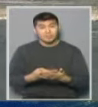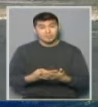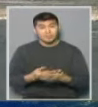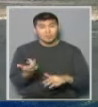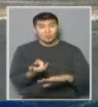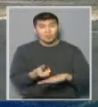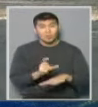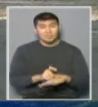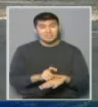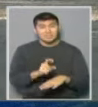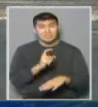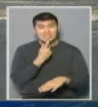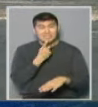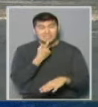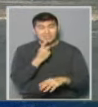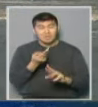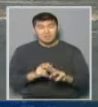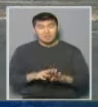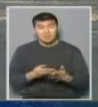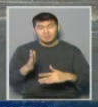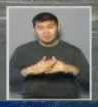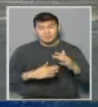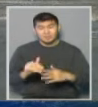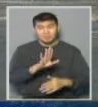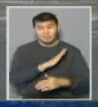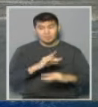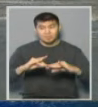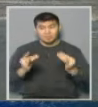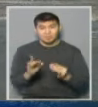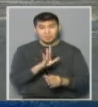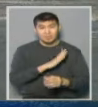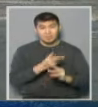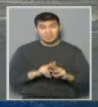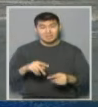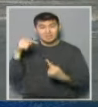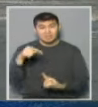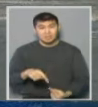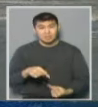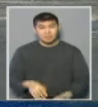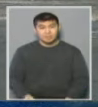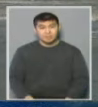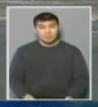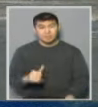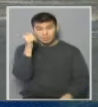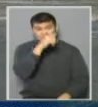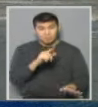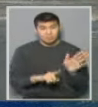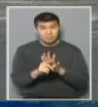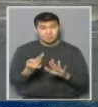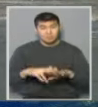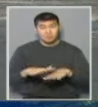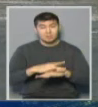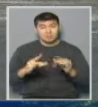өте техникалық ауытқушылықтармен, кемшіліктермен салынған автокөлік көпірі болатын. Осыған сәйкес ағымдағы жылы